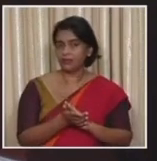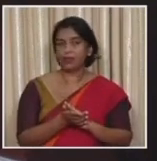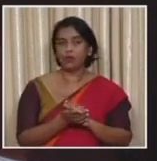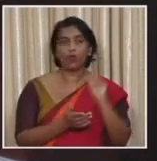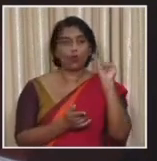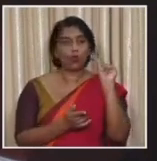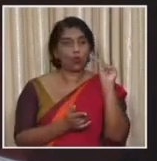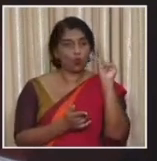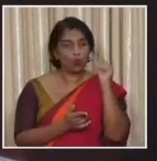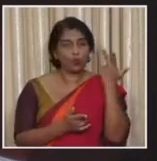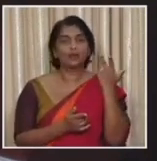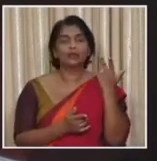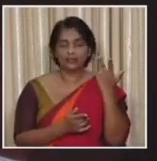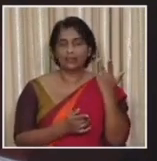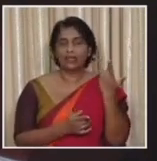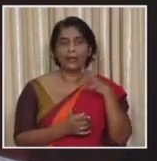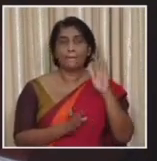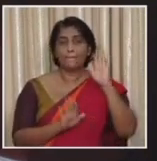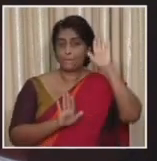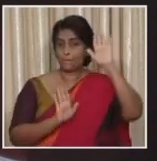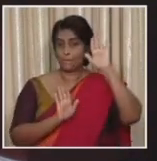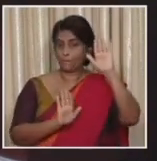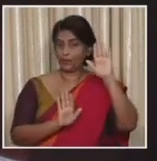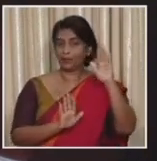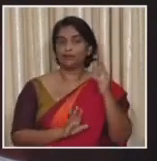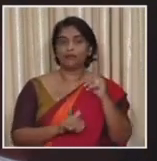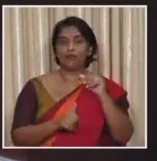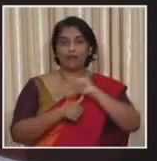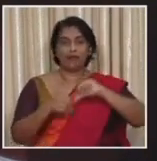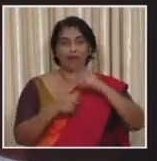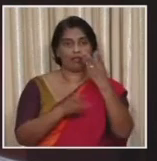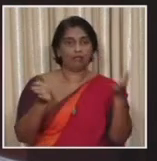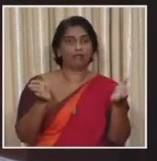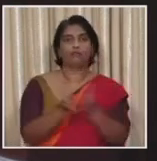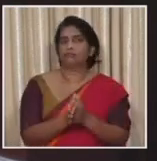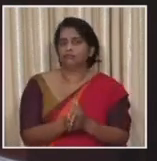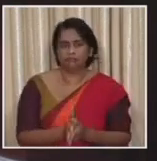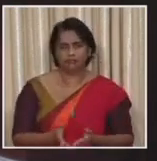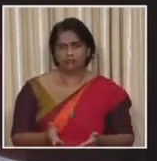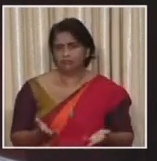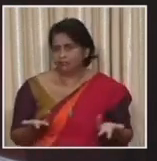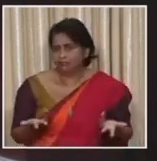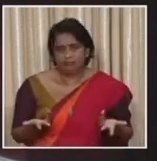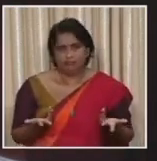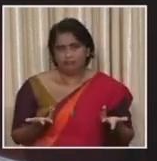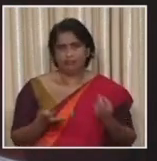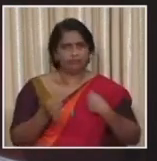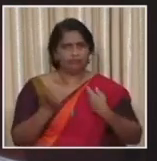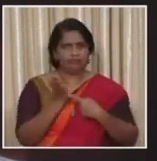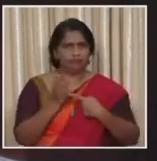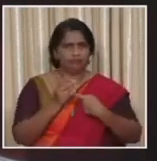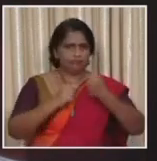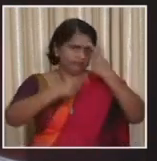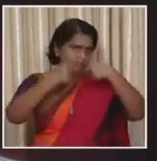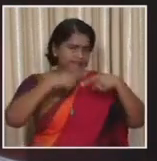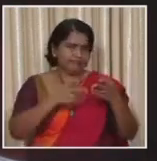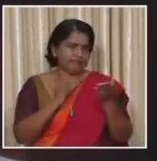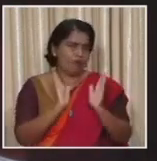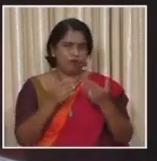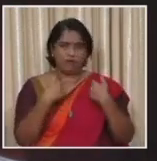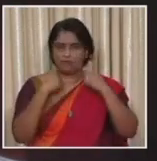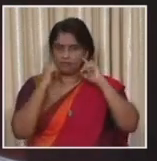සහ PickMe කියන ආයතන දෙකක් ඇතුළු කරලා මම දන්නේ නැහැ මොකක් හරි ප්‍රසම්පාදන ක්‍රමවේදයක් අනුගමනය කරාද නැද්ද